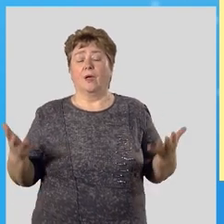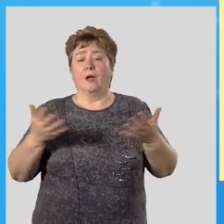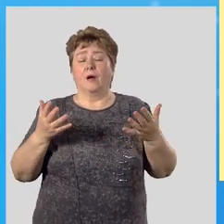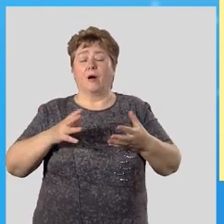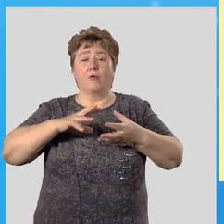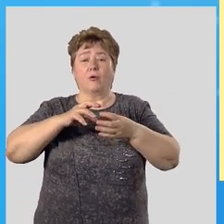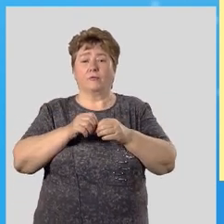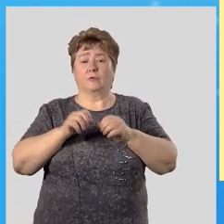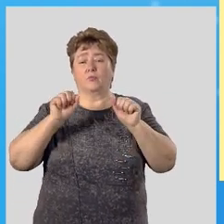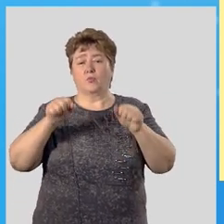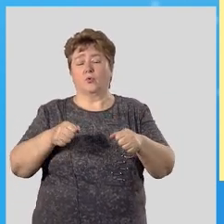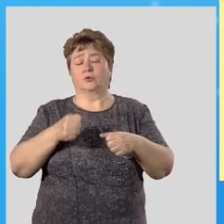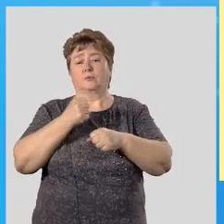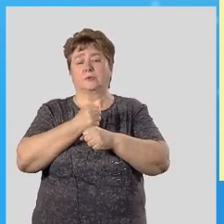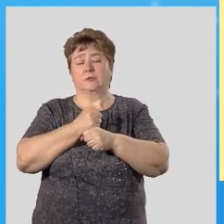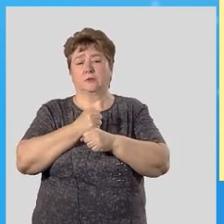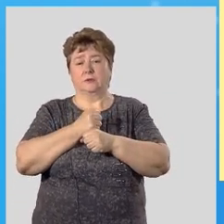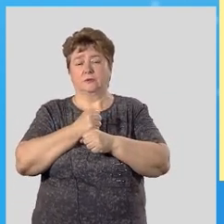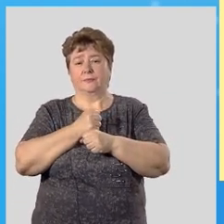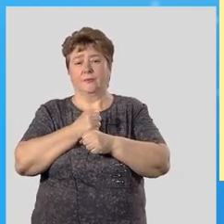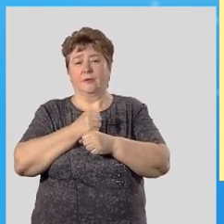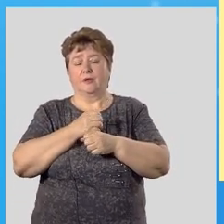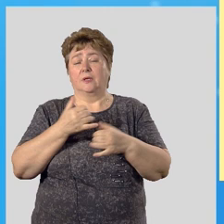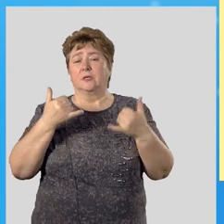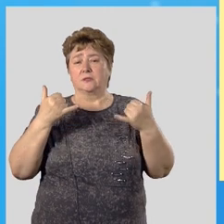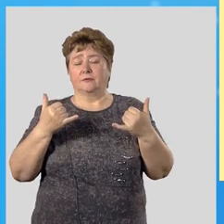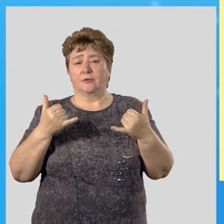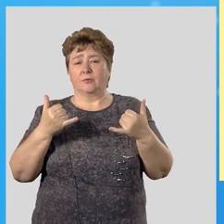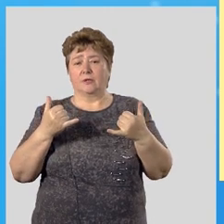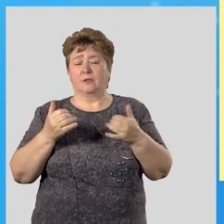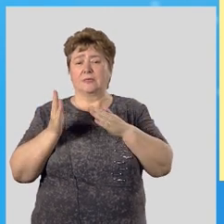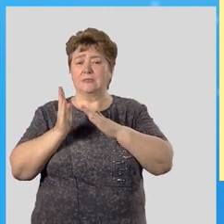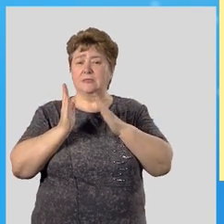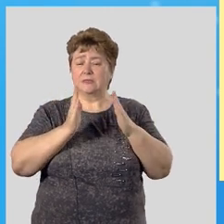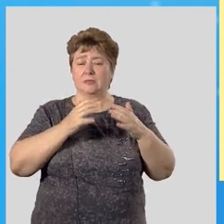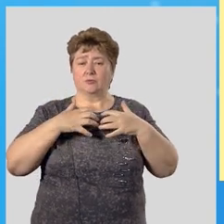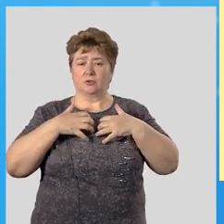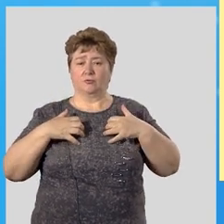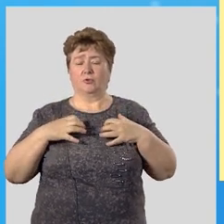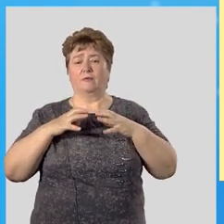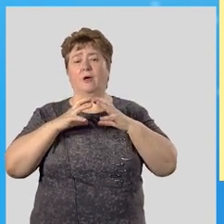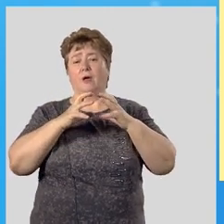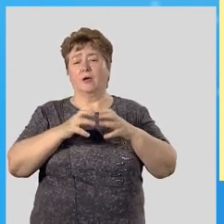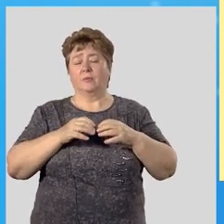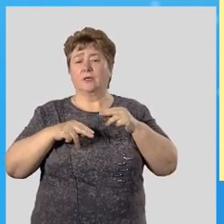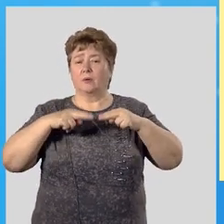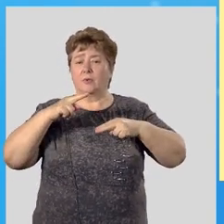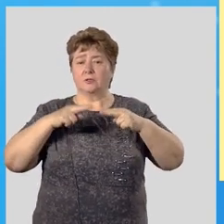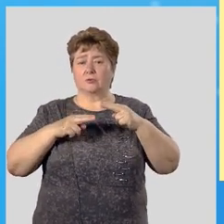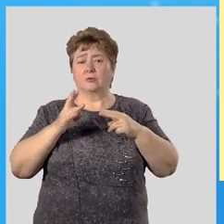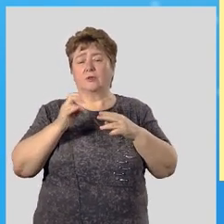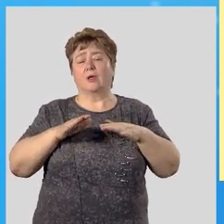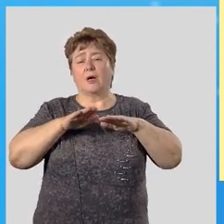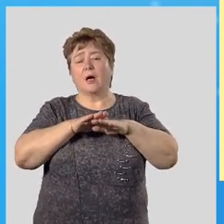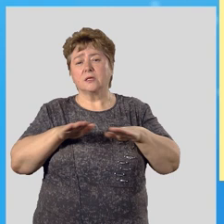Какой вывод мы можем сделать? Современная система животного мира построена